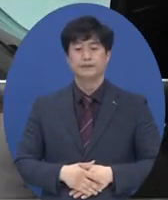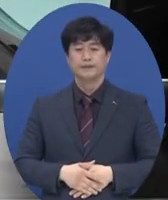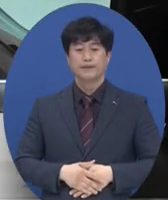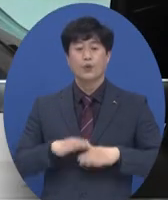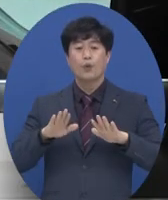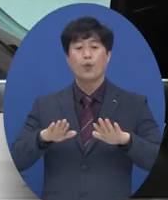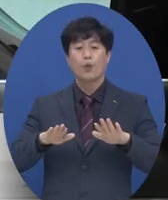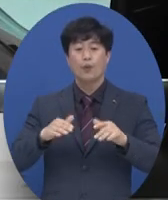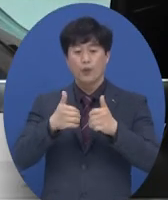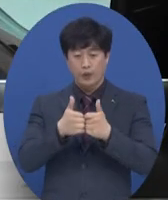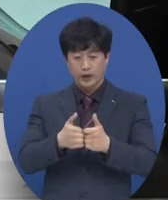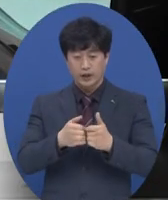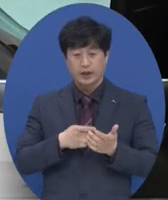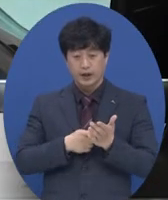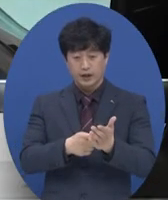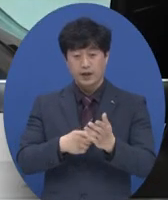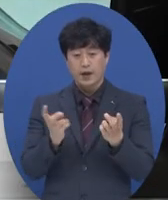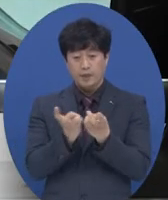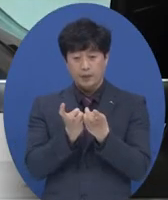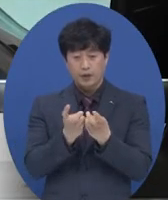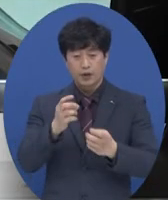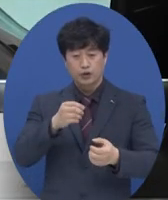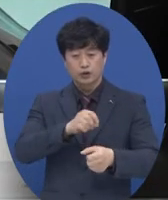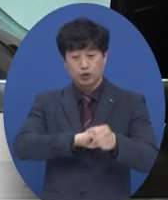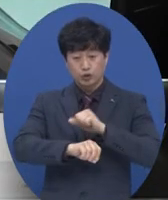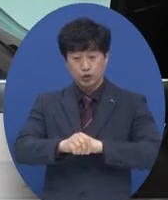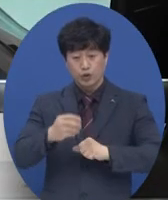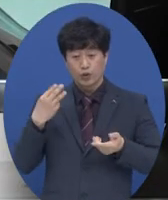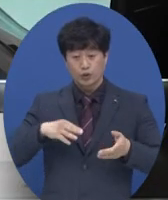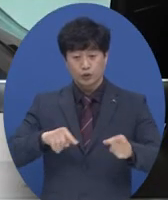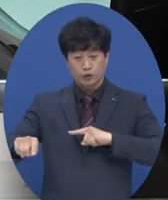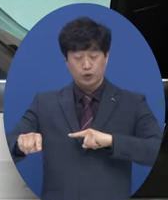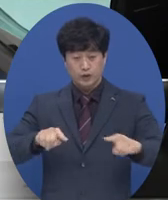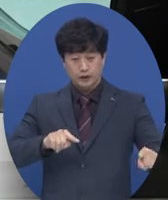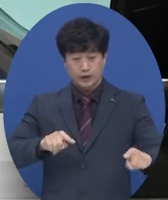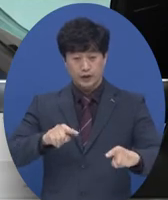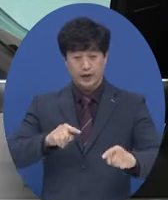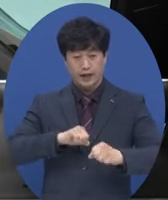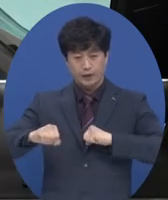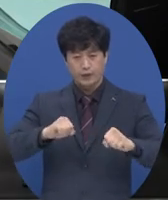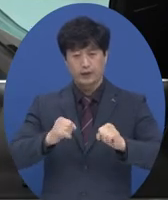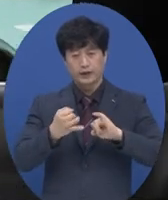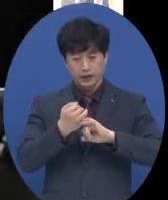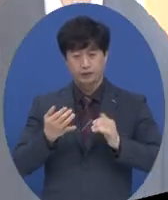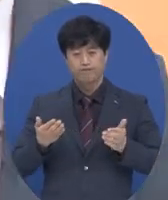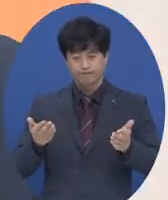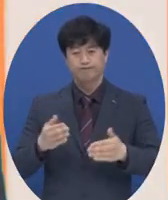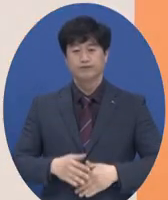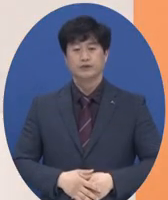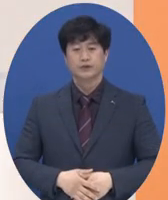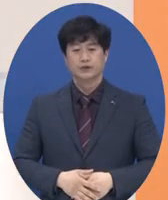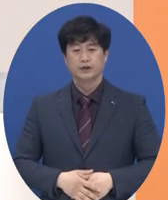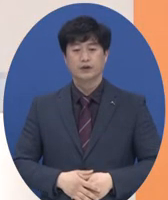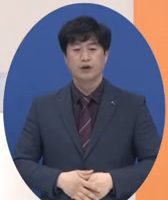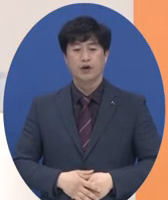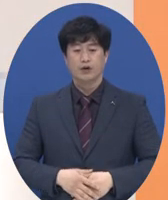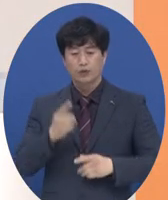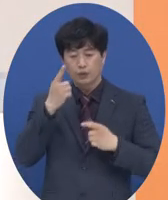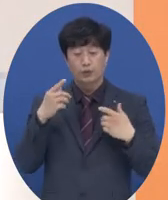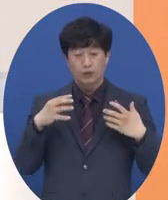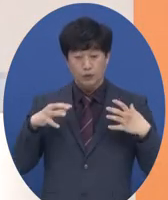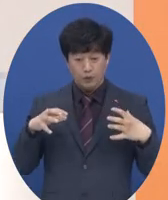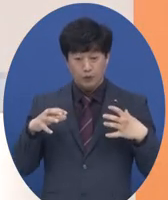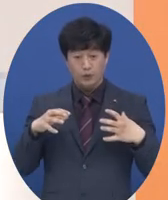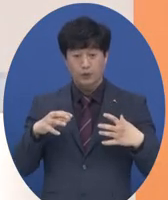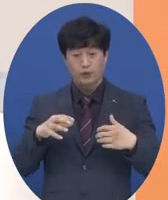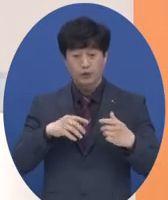오늘 토론회에 제기된 대안들을 적극 경기도의 정책으로 수행할 것을 약속드립니다. 도정 정책과제와